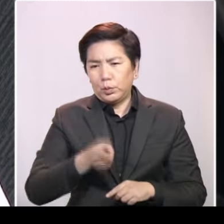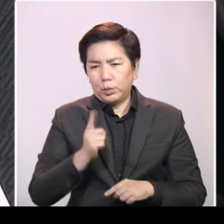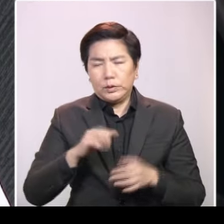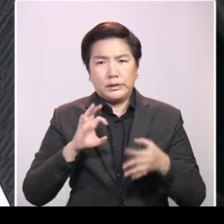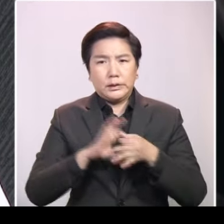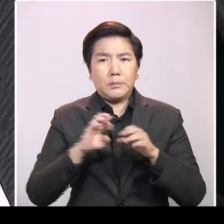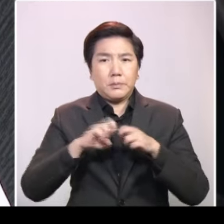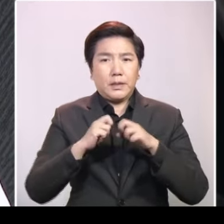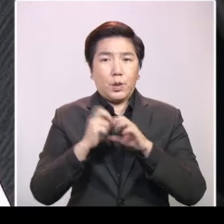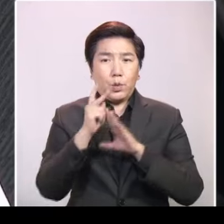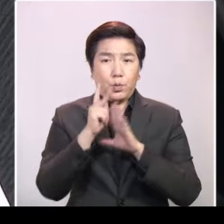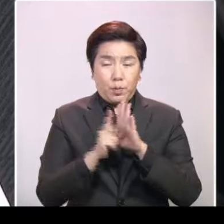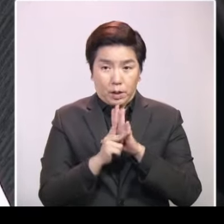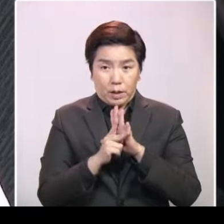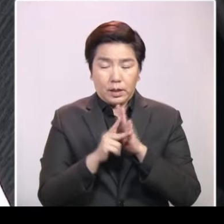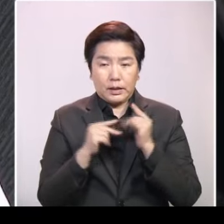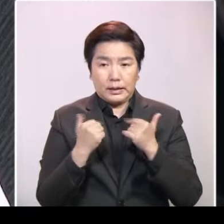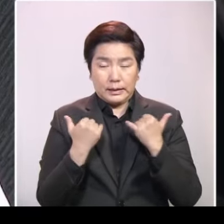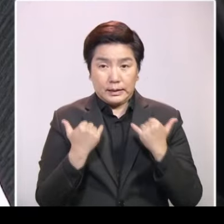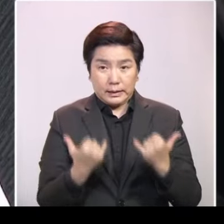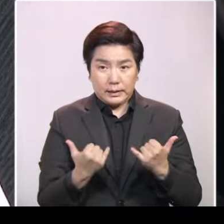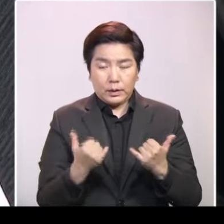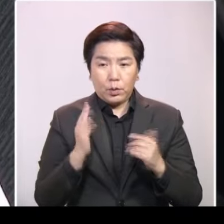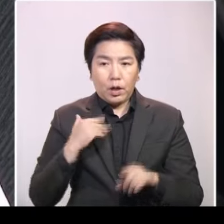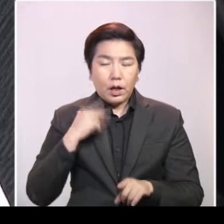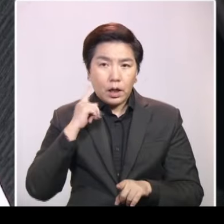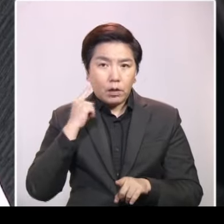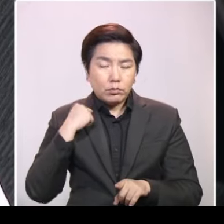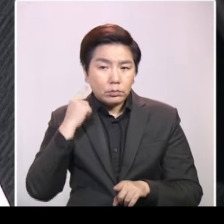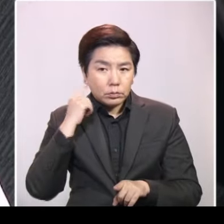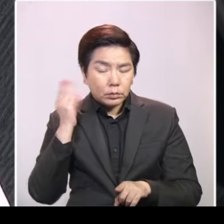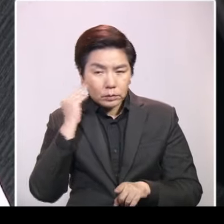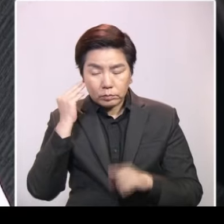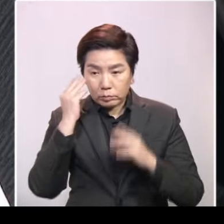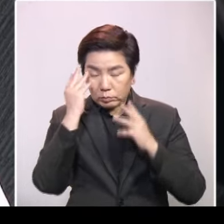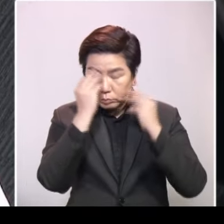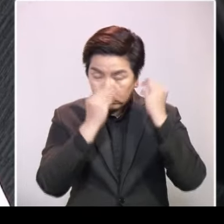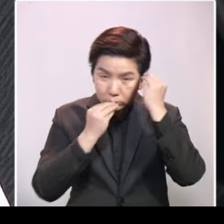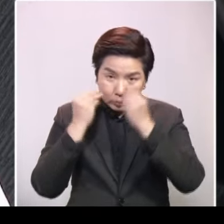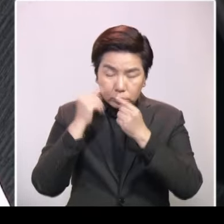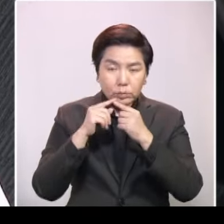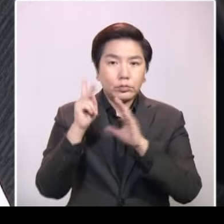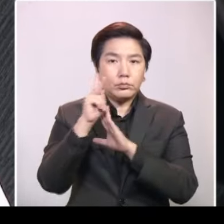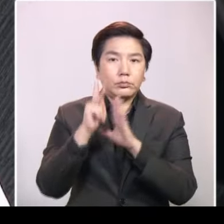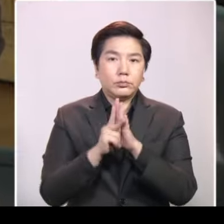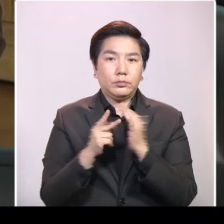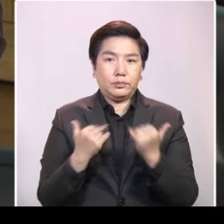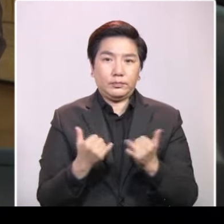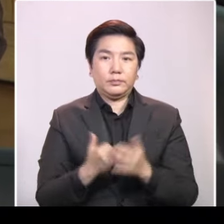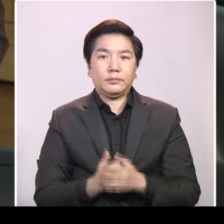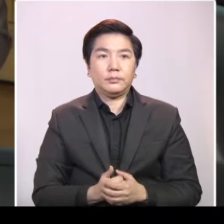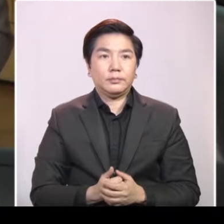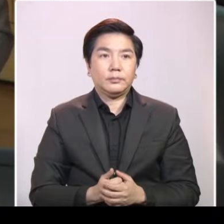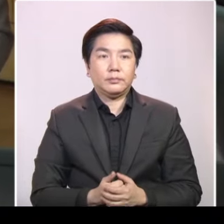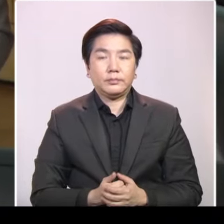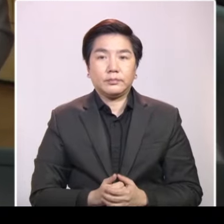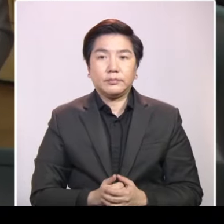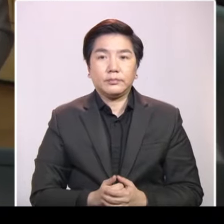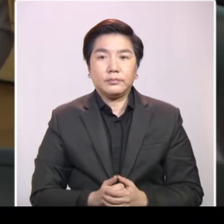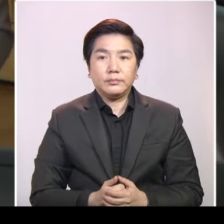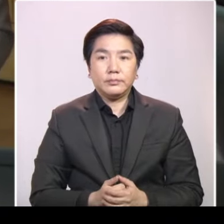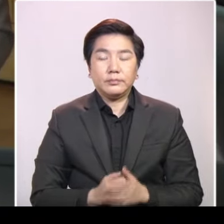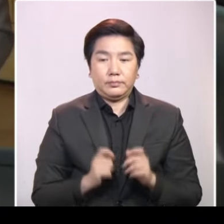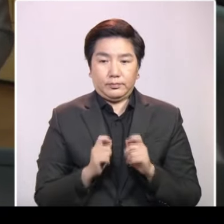ก็เป็นปัญหาทางกฎหมายที่คนที่รับทราบข่าวนี้อาจจะสับสนงุนงงในข้อกฎหมายด้วยนะครับ